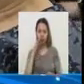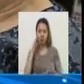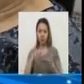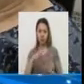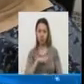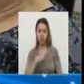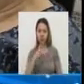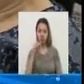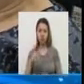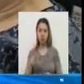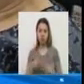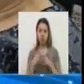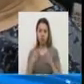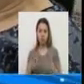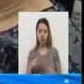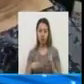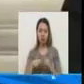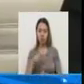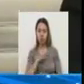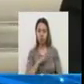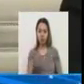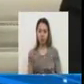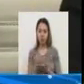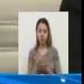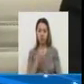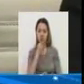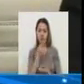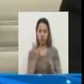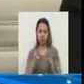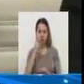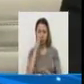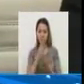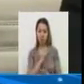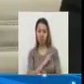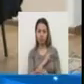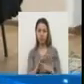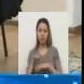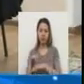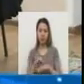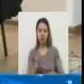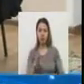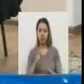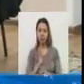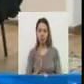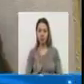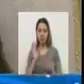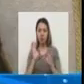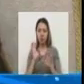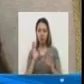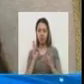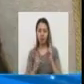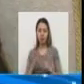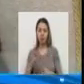Нәтижесінде 3000-нан астам өрт қауіпсіздігі талаптарын бұзушылығы анықталған. Айта кетейік, мемлекеттік өрт бақылауын жүзеге асыруда кәсіпкерлік кодексінің ережелері қолданылады.